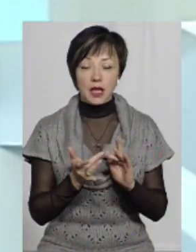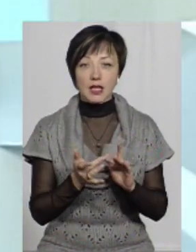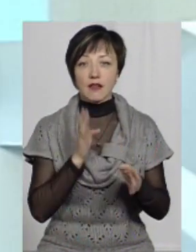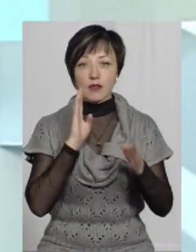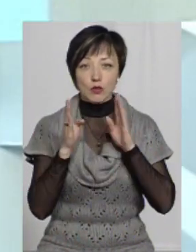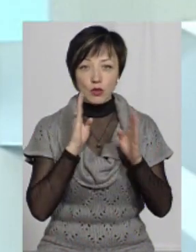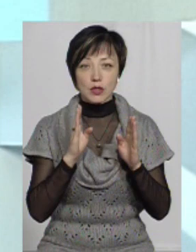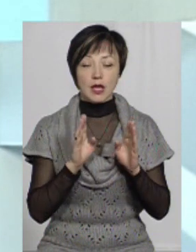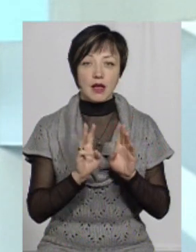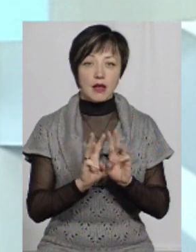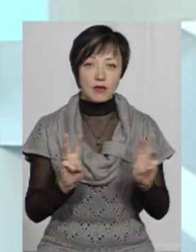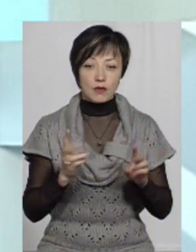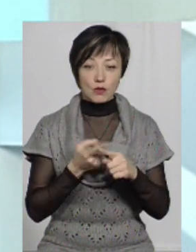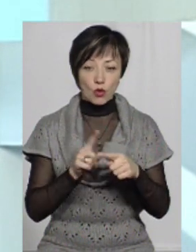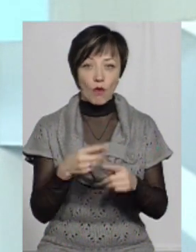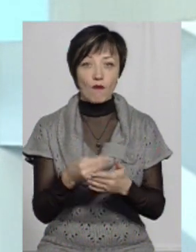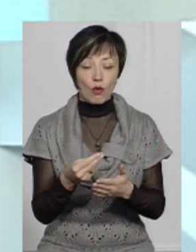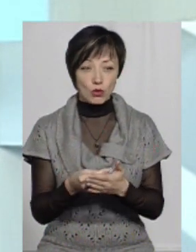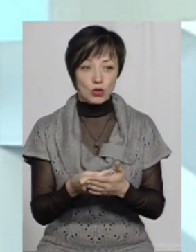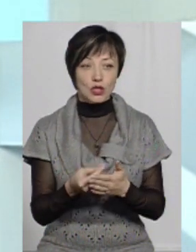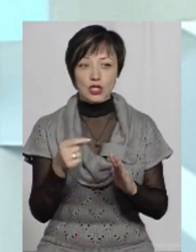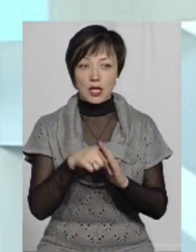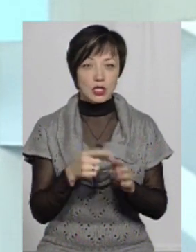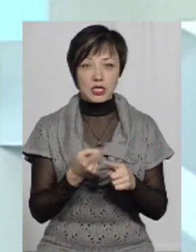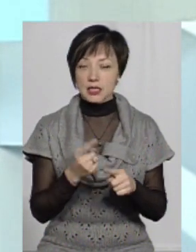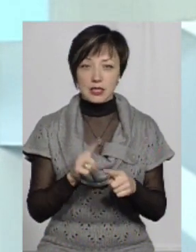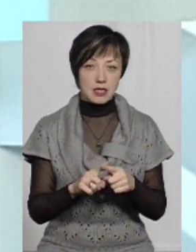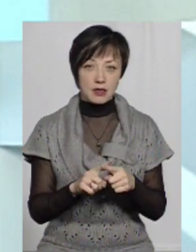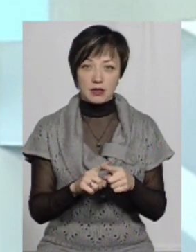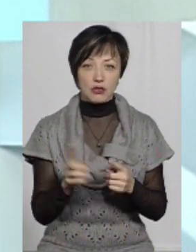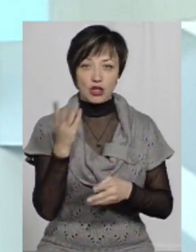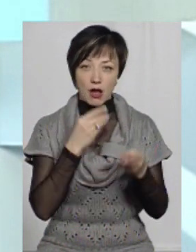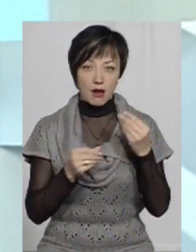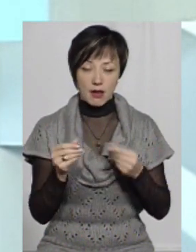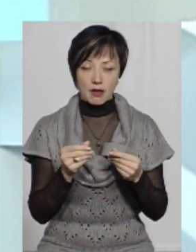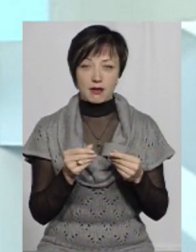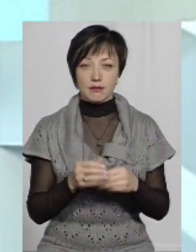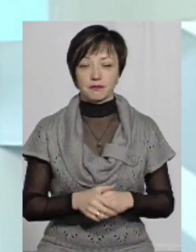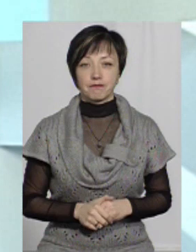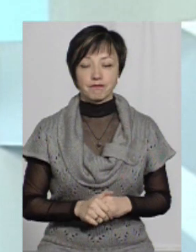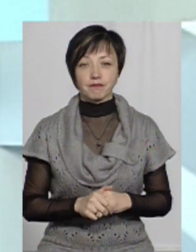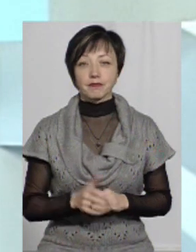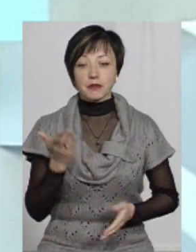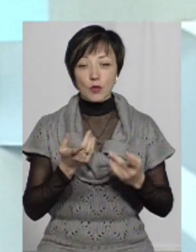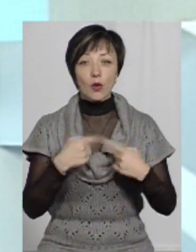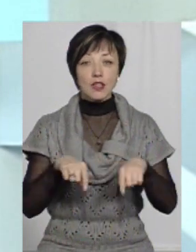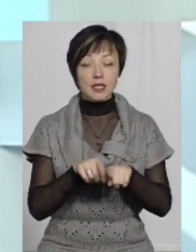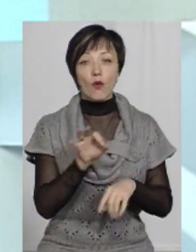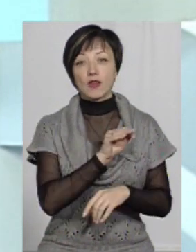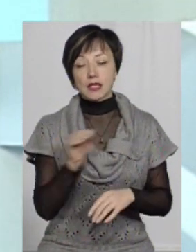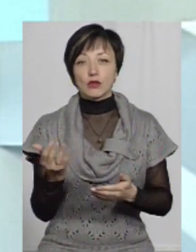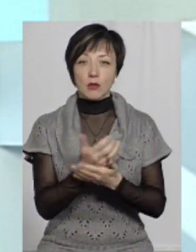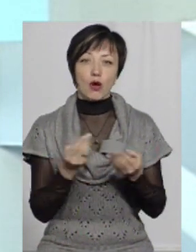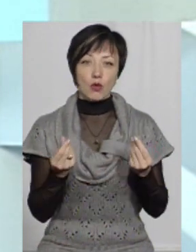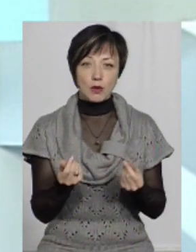інтернеті, на Фейсбуці, на сторінці цього фонду, то значить це шахраї, тому що якщо організація офіційно